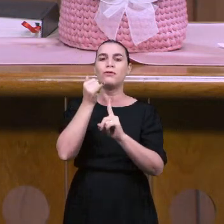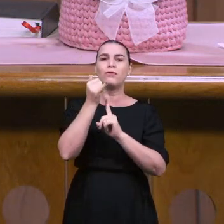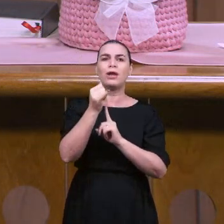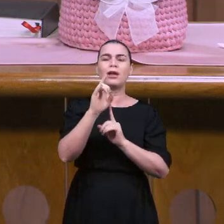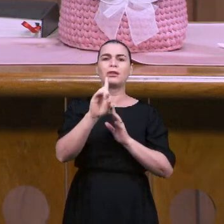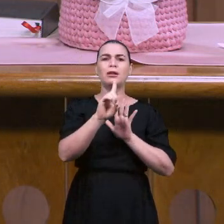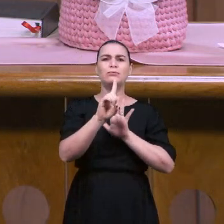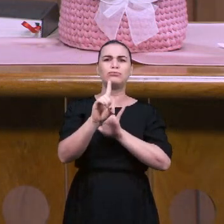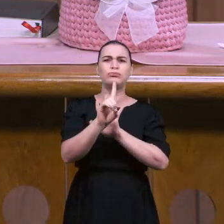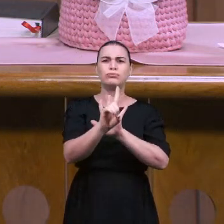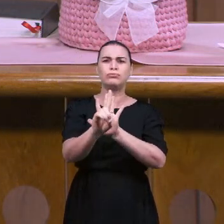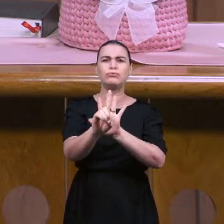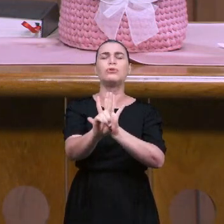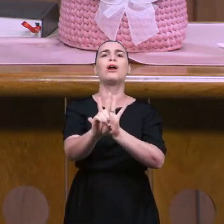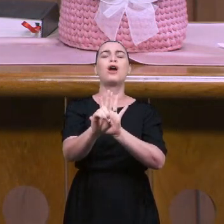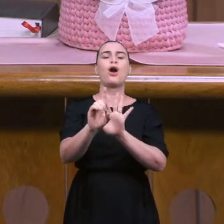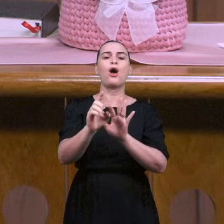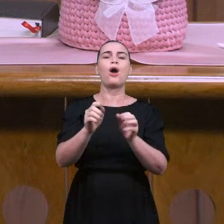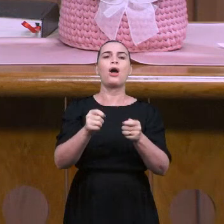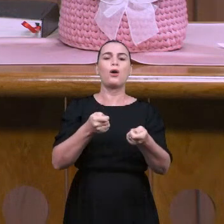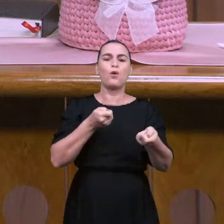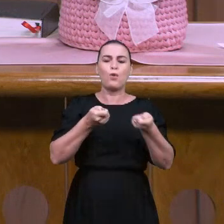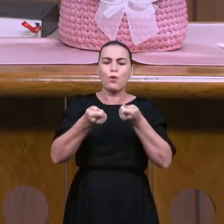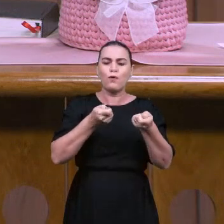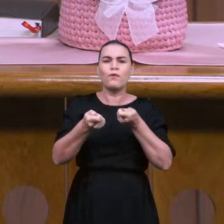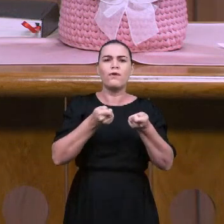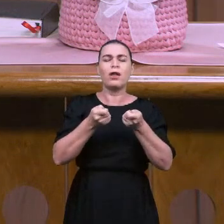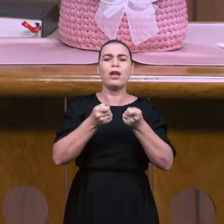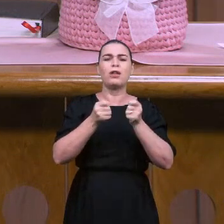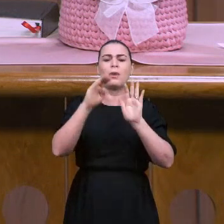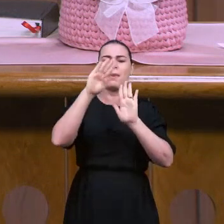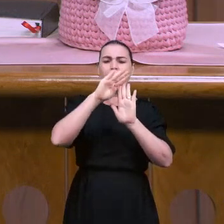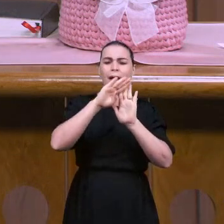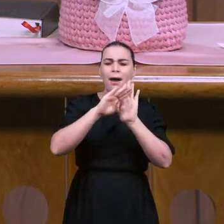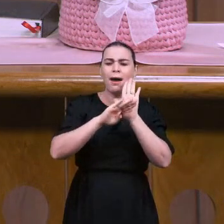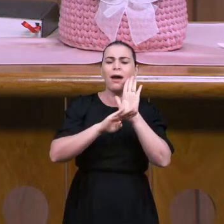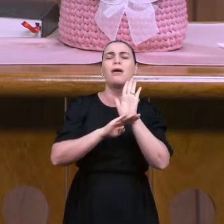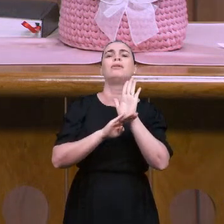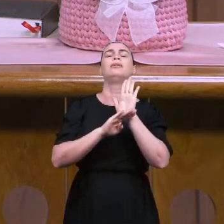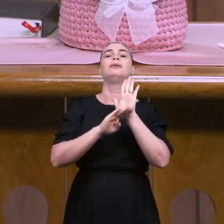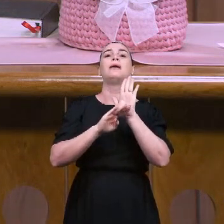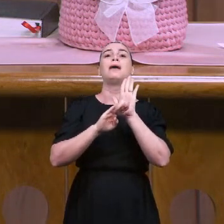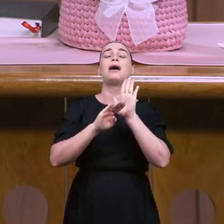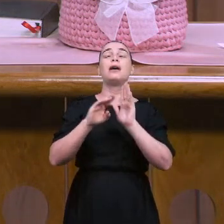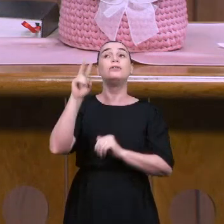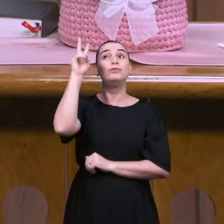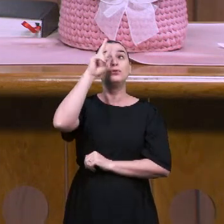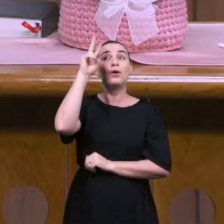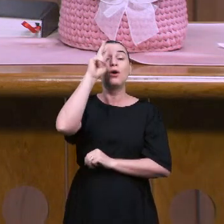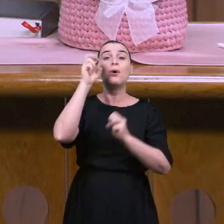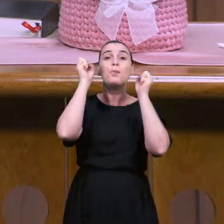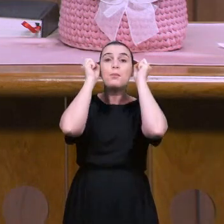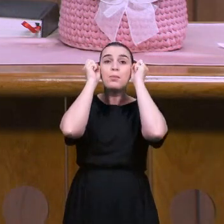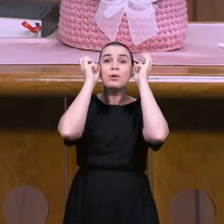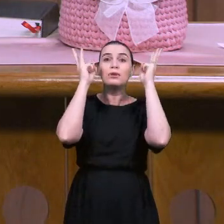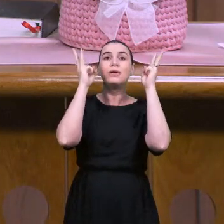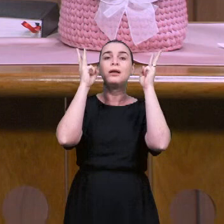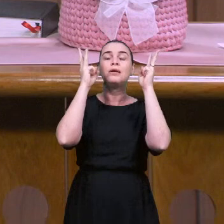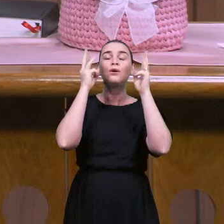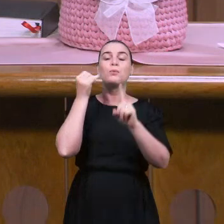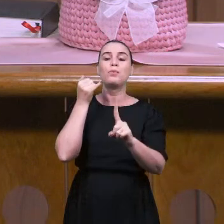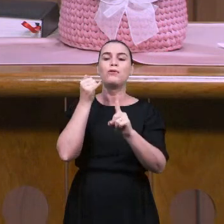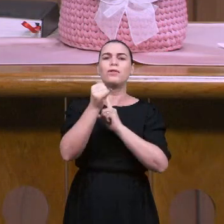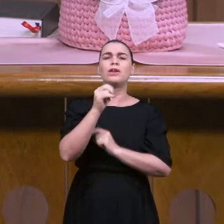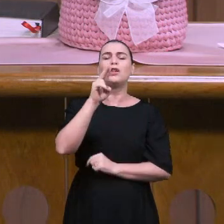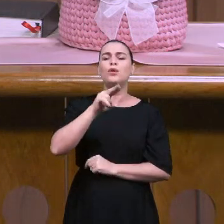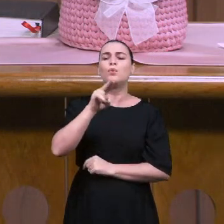c'était le gouvernement, c'était l'ordre. Donc, tout ce que tout le monde connaît, très bien. l'histoire de Moïse, le prophète,